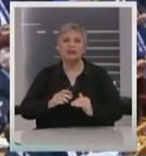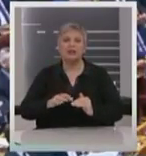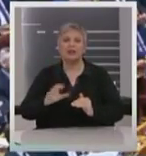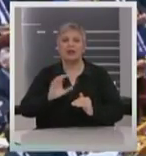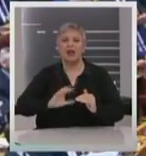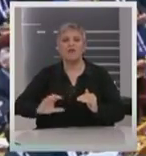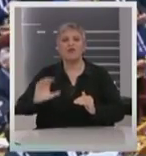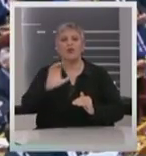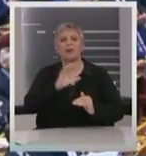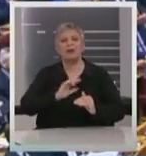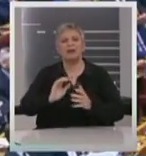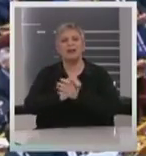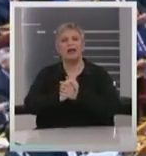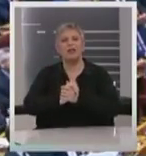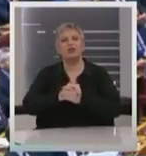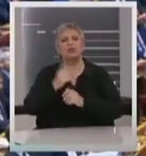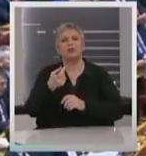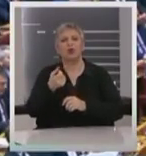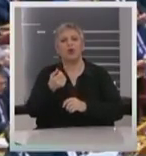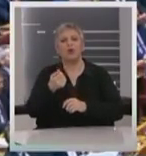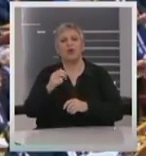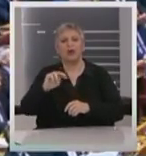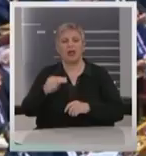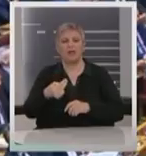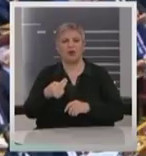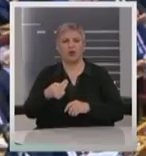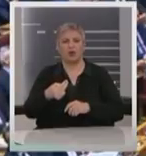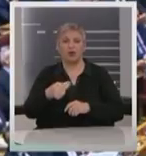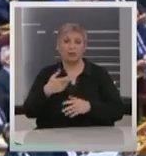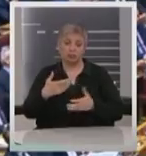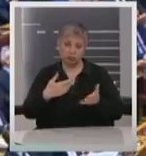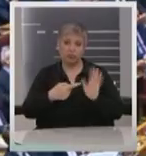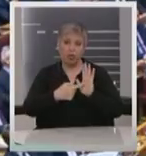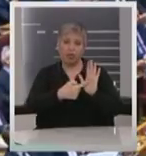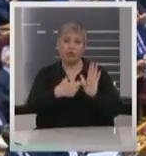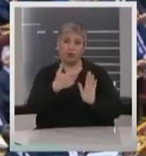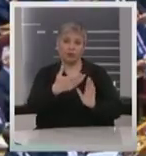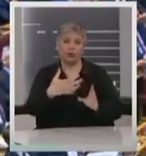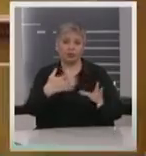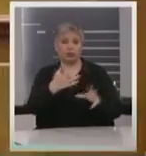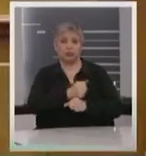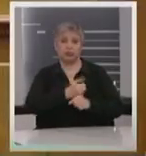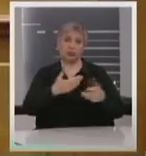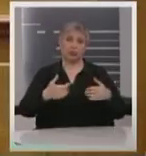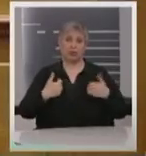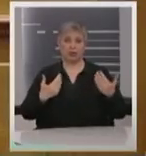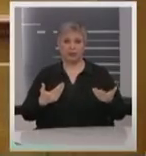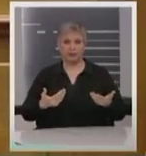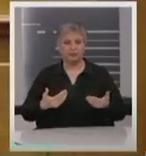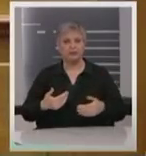Τσακαλώτο και στον κύριο Τσίπρα να θαυμάσει τα κατορθώματά του. Για το Διεθνές Νομισματικό Ταμείο